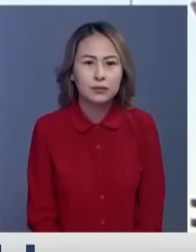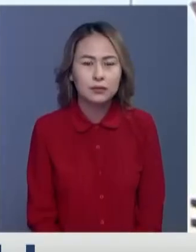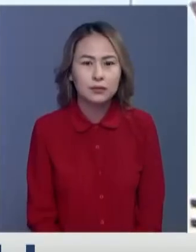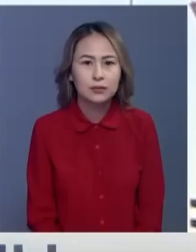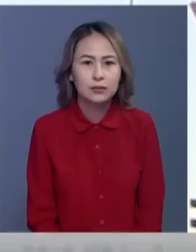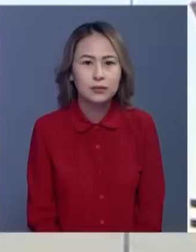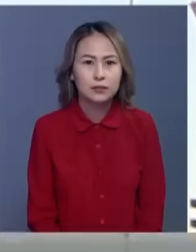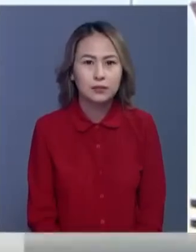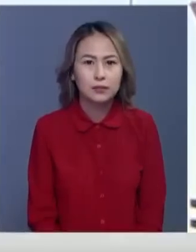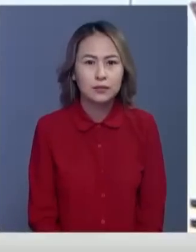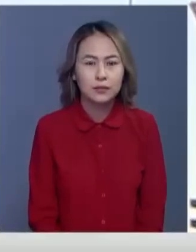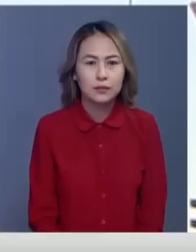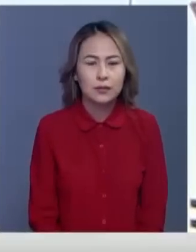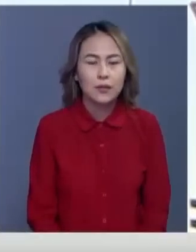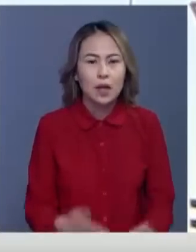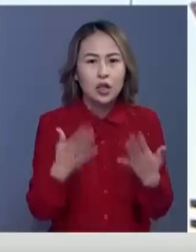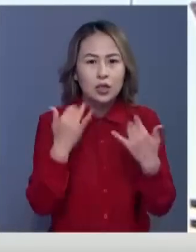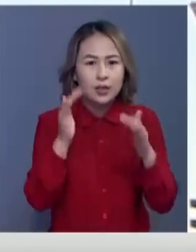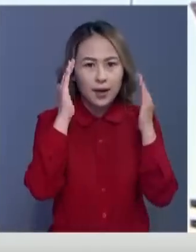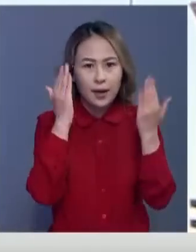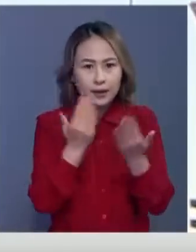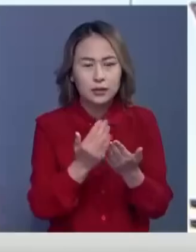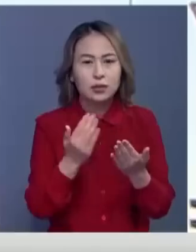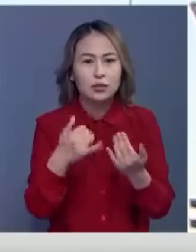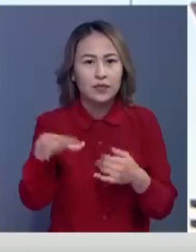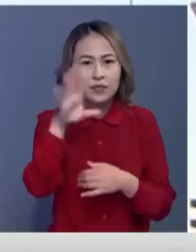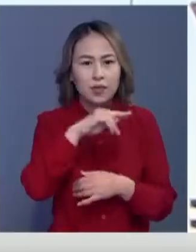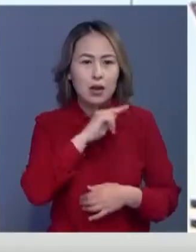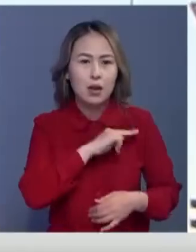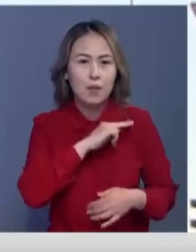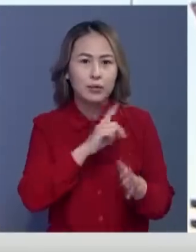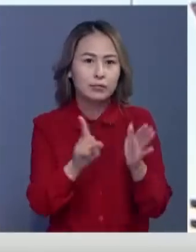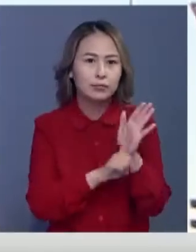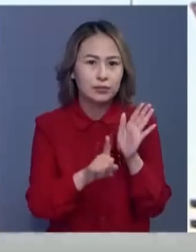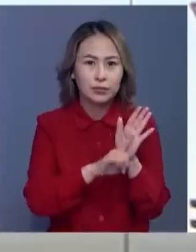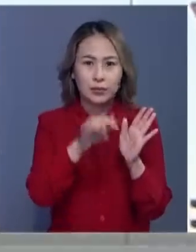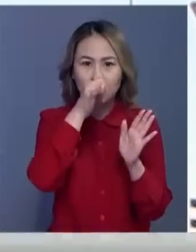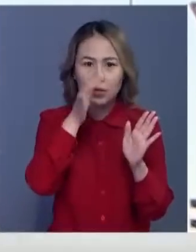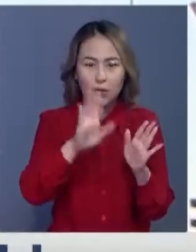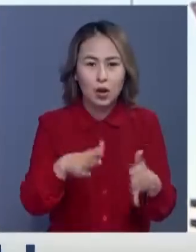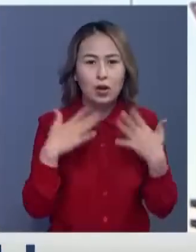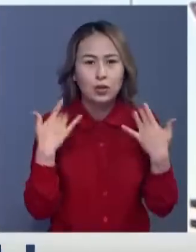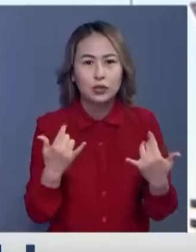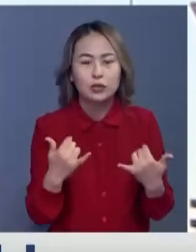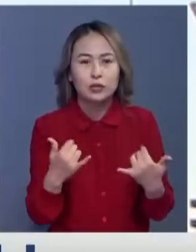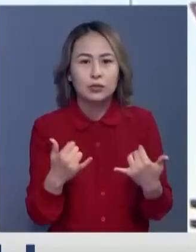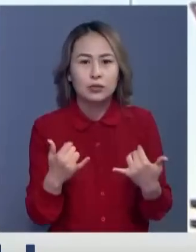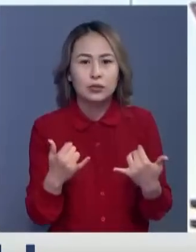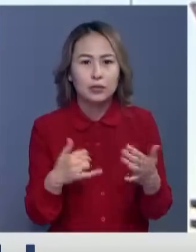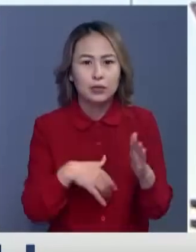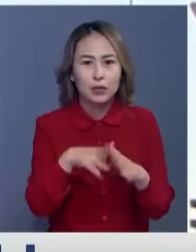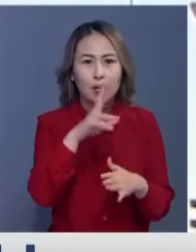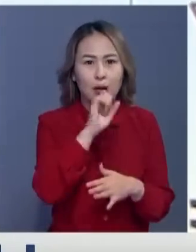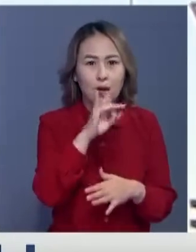Қазір карантин зонаның сыртында қалып қойып, бұл кісілер жұмысқа шыға алмай жүр. Бірақ бір жақсы несі,